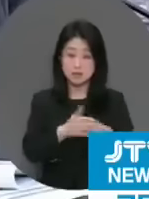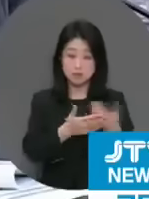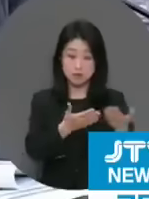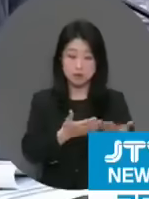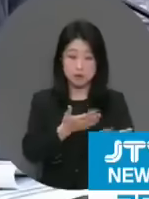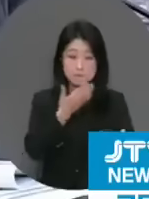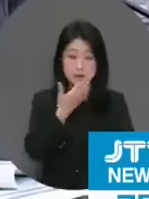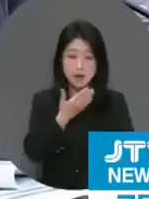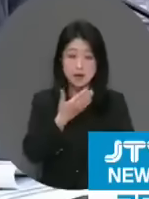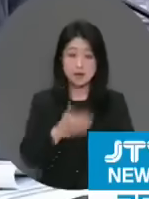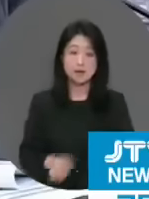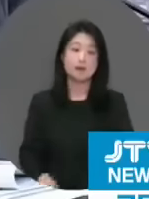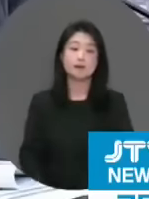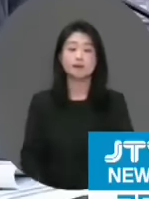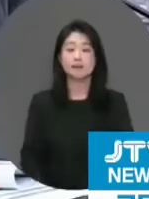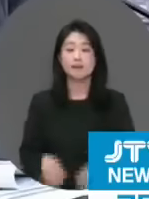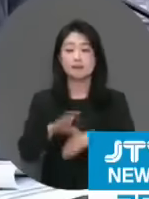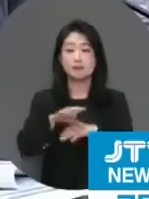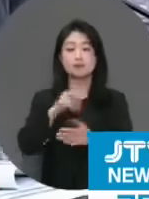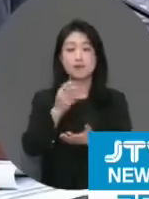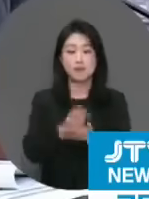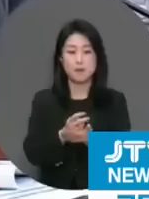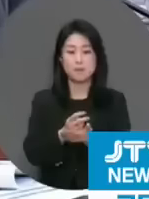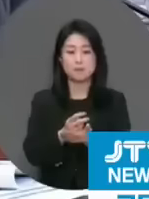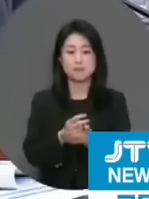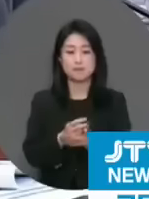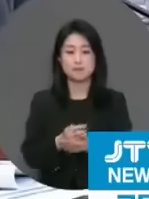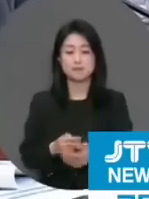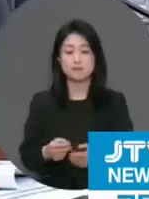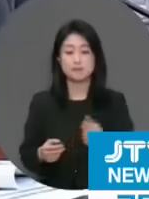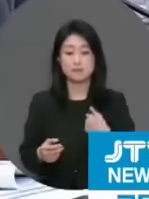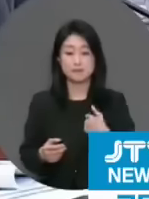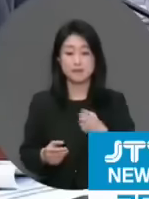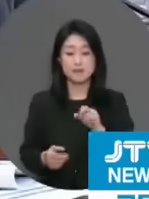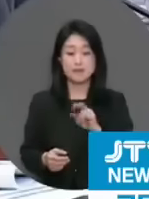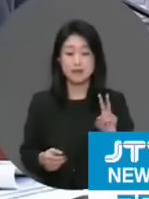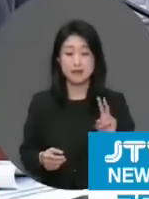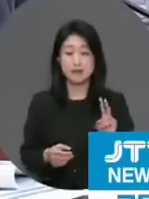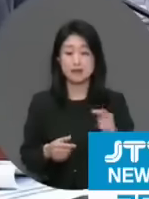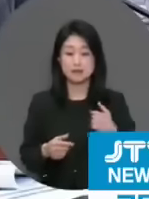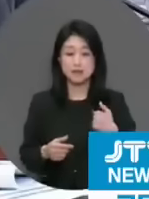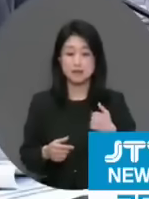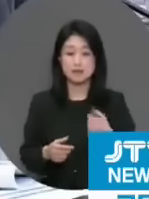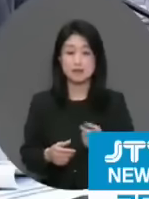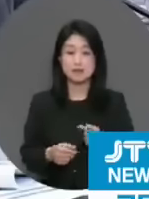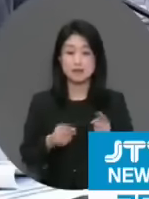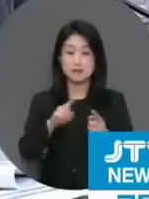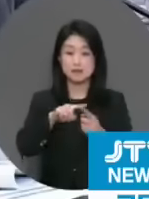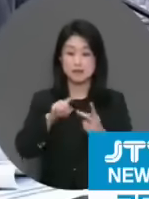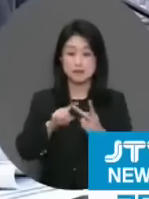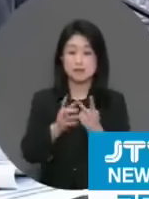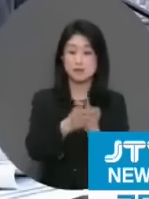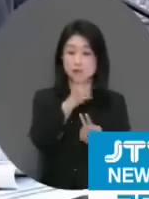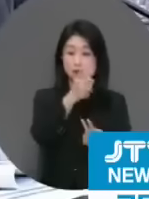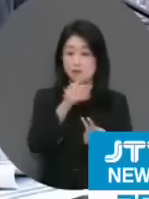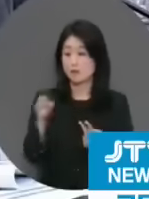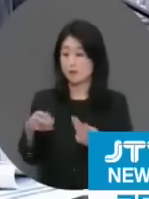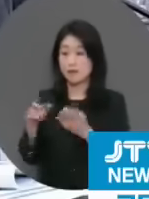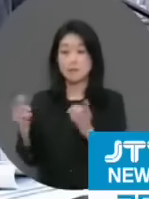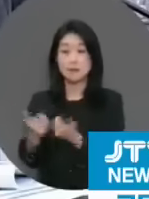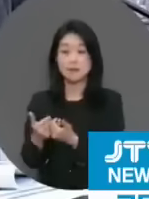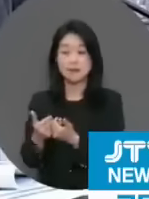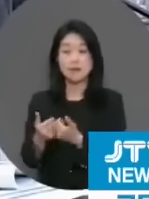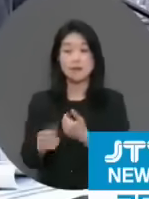앵커가? 저희가 이제 방송법안이라든지 아니 그게 아니라 제가 야당인 제가 통합징수를 냈는데 여당에서